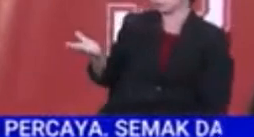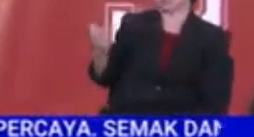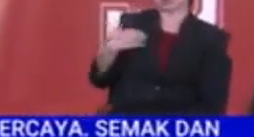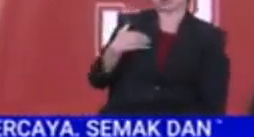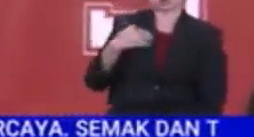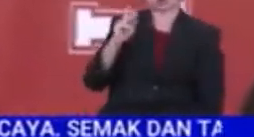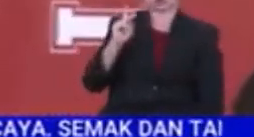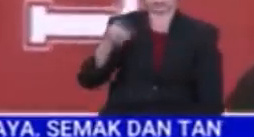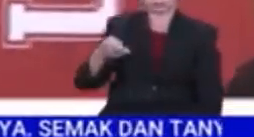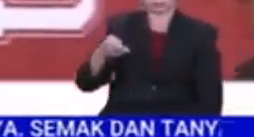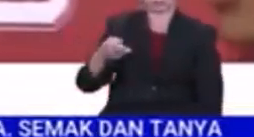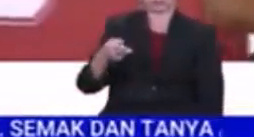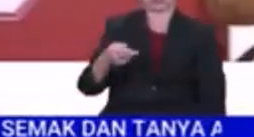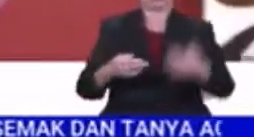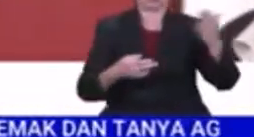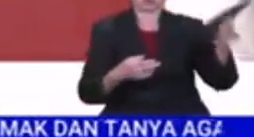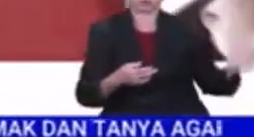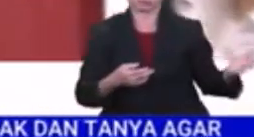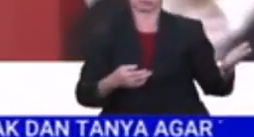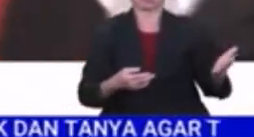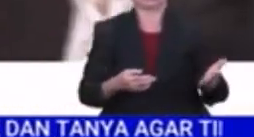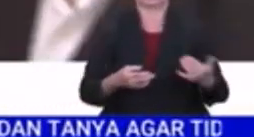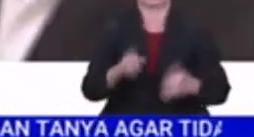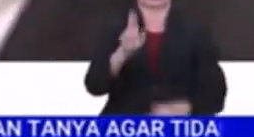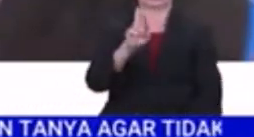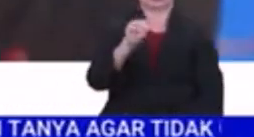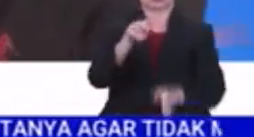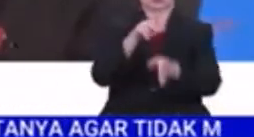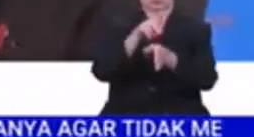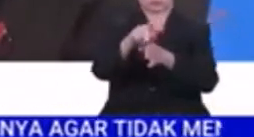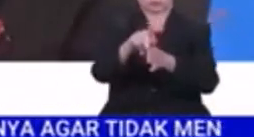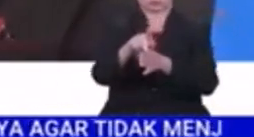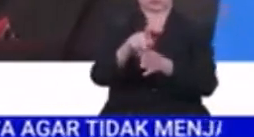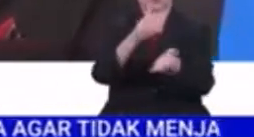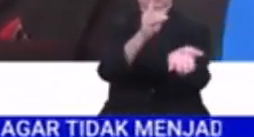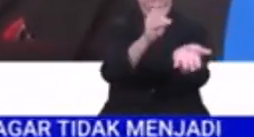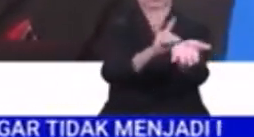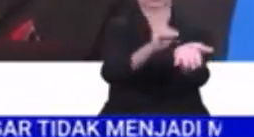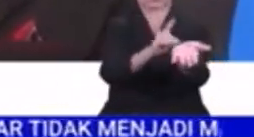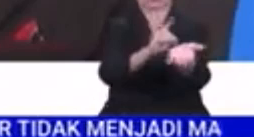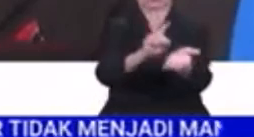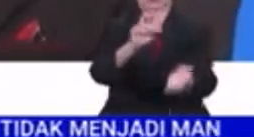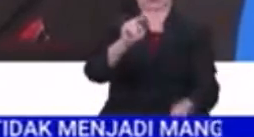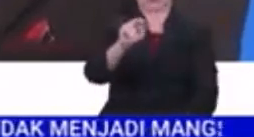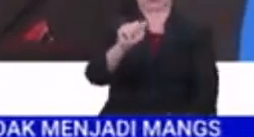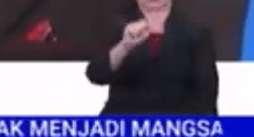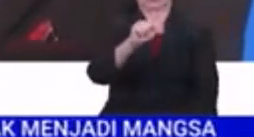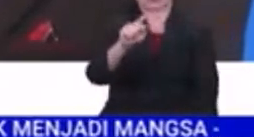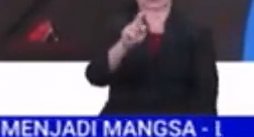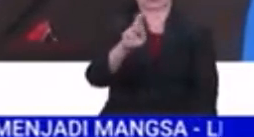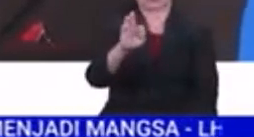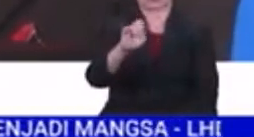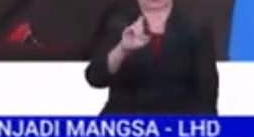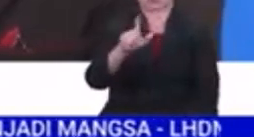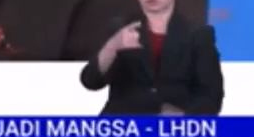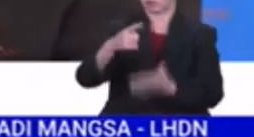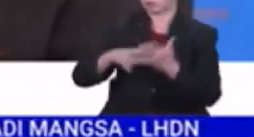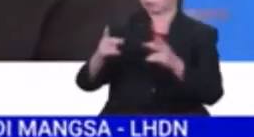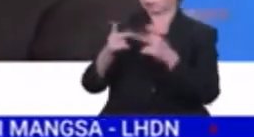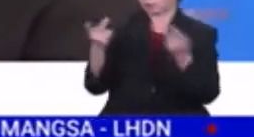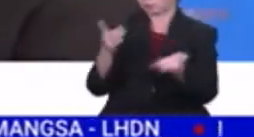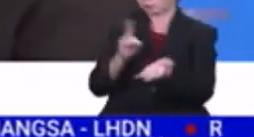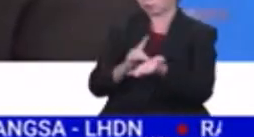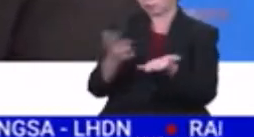pengarahan pejabat komunikasi coffeeright Malaysia Profesor Madya dokter Nah Wizards Badri apakabar.com